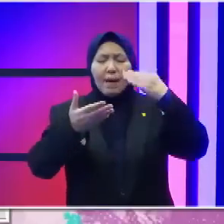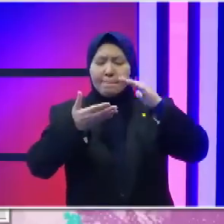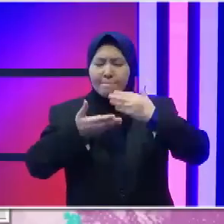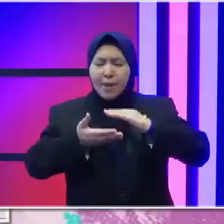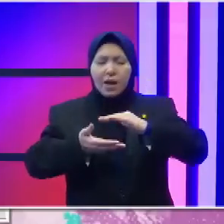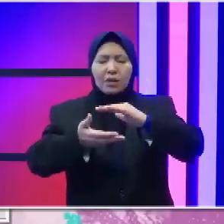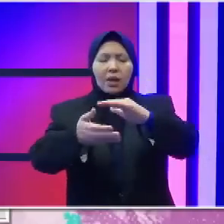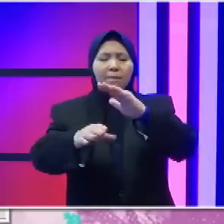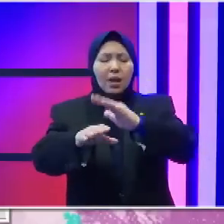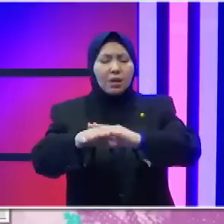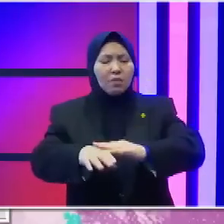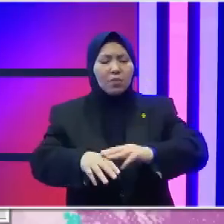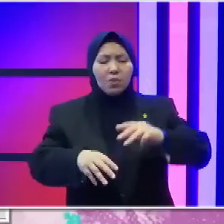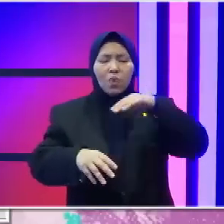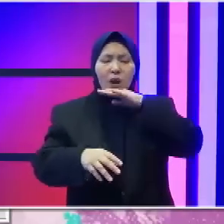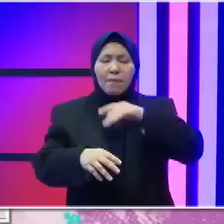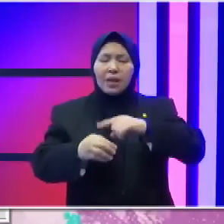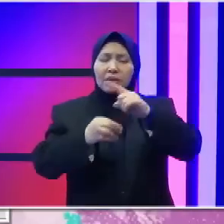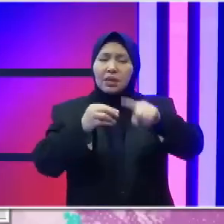ataka